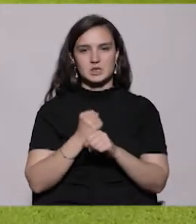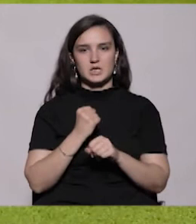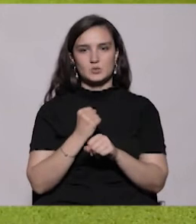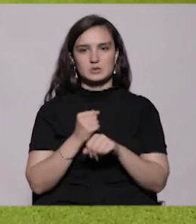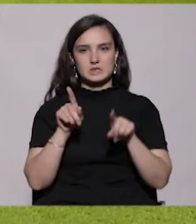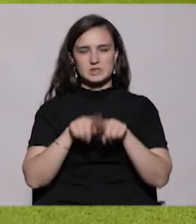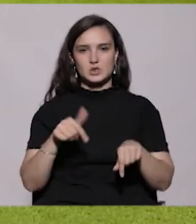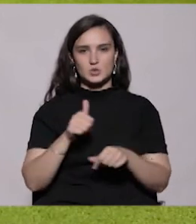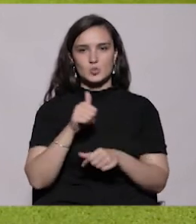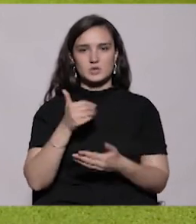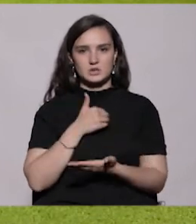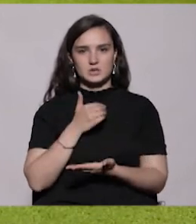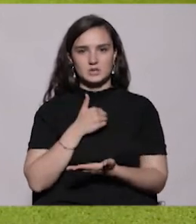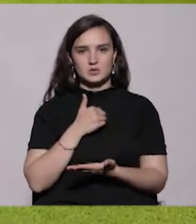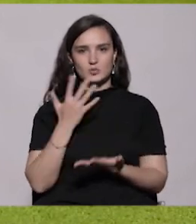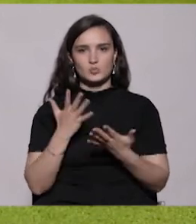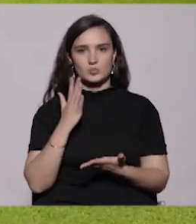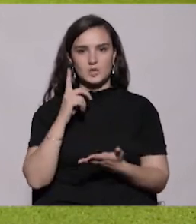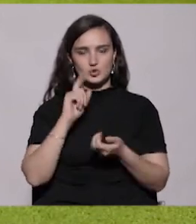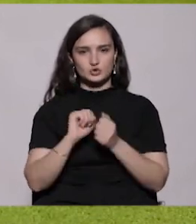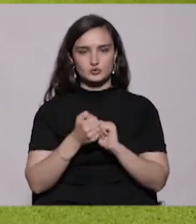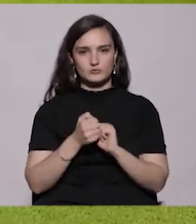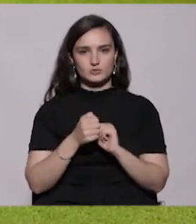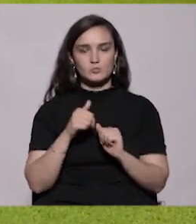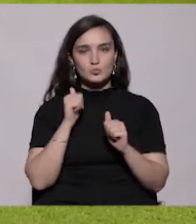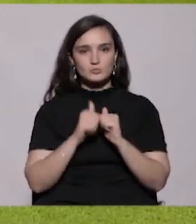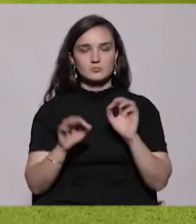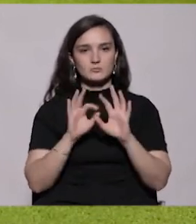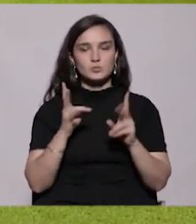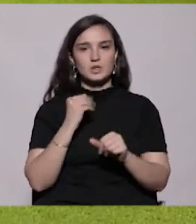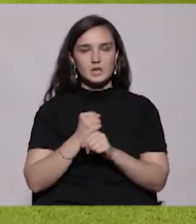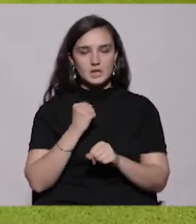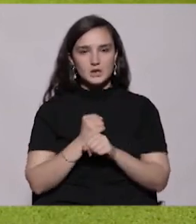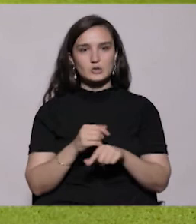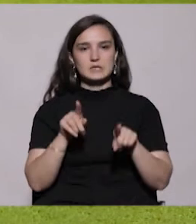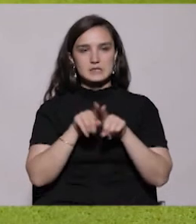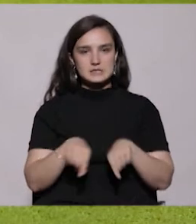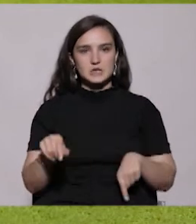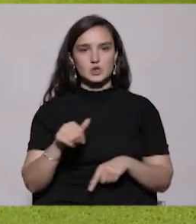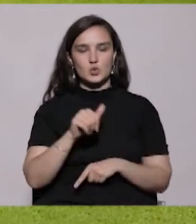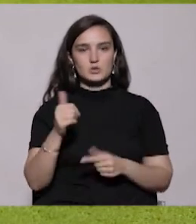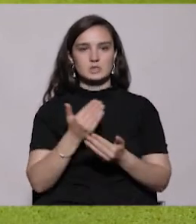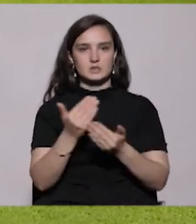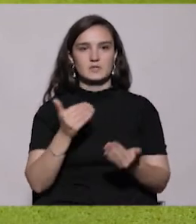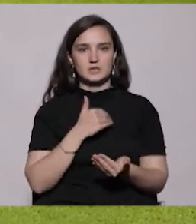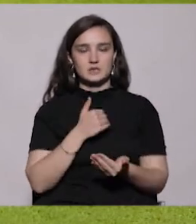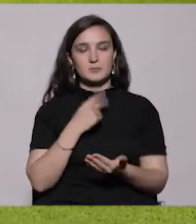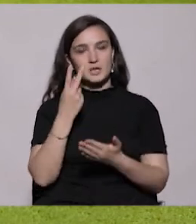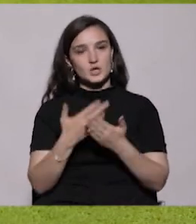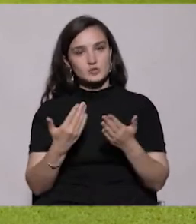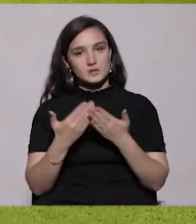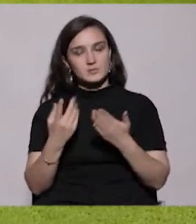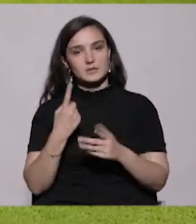გააკეთოთ ისეთი როგორიც გინდათ. თუ გახსოვთ სულ მაგას ხელოვნებით, რომ გააკეთეთ ისეთი როგორიც თქვენ გინდათ. მე